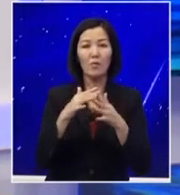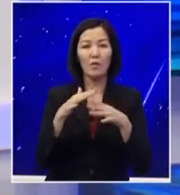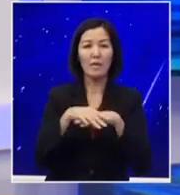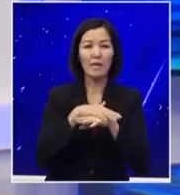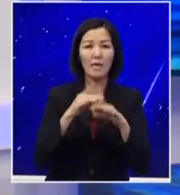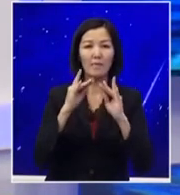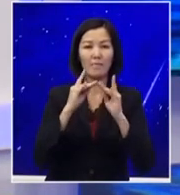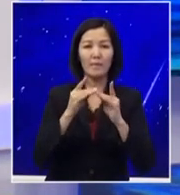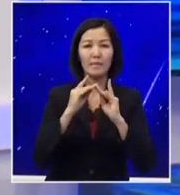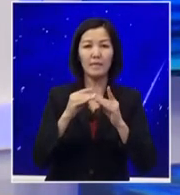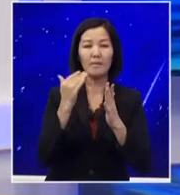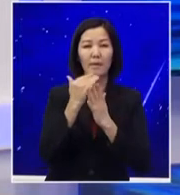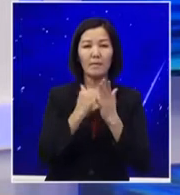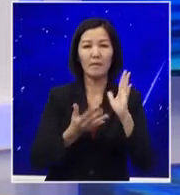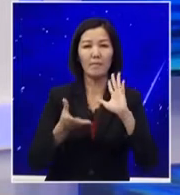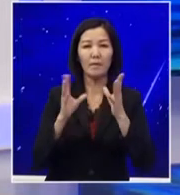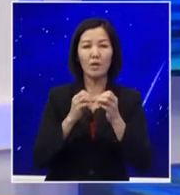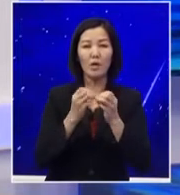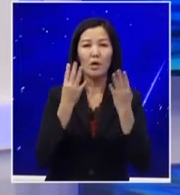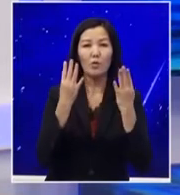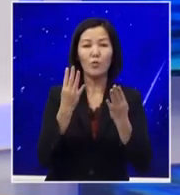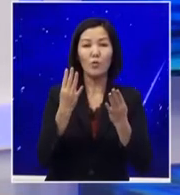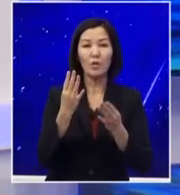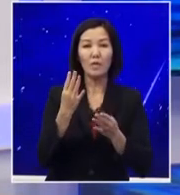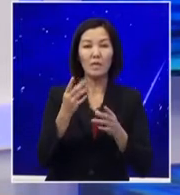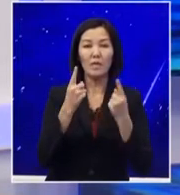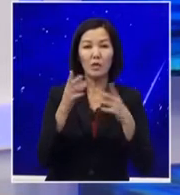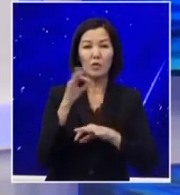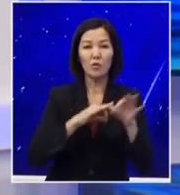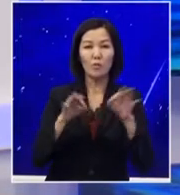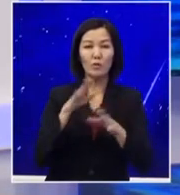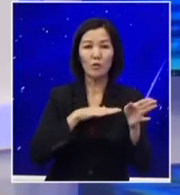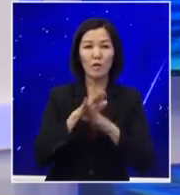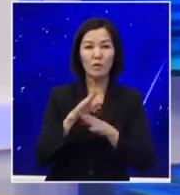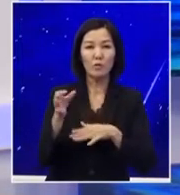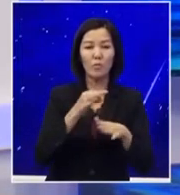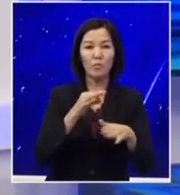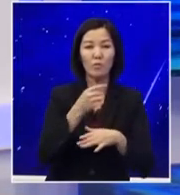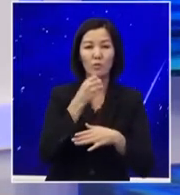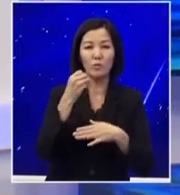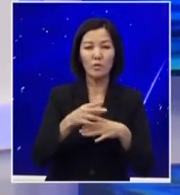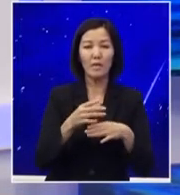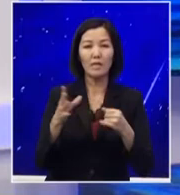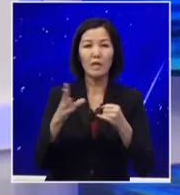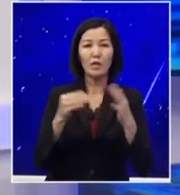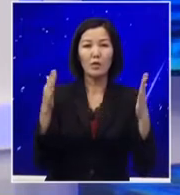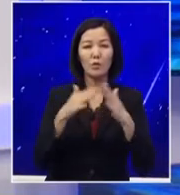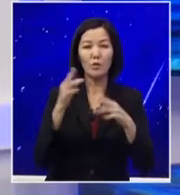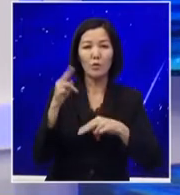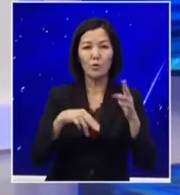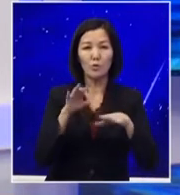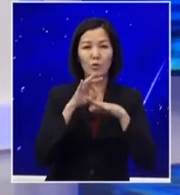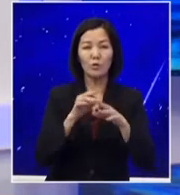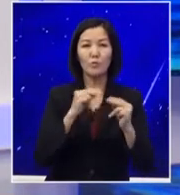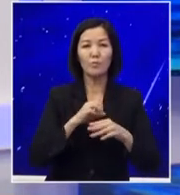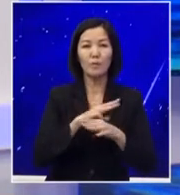ауыл елбексі бағдарламасы бойынша 4 ірі жоба жүзеге асырылып жатыр. Ал облыс орталығында коттедж қалашығы құрылысы қызу,